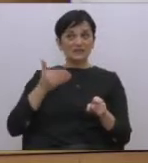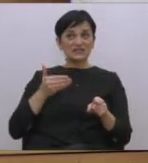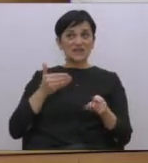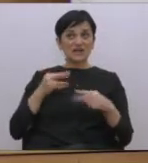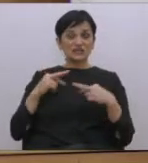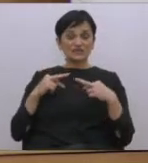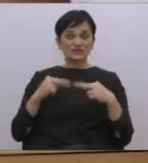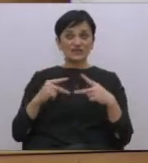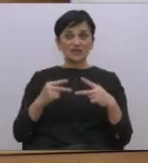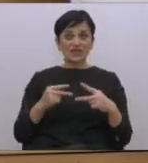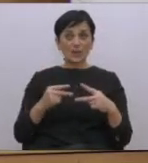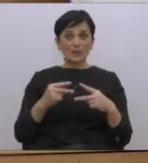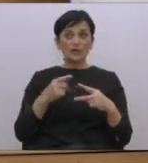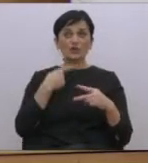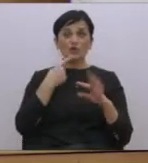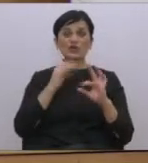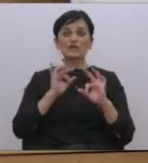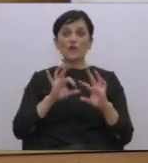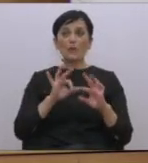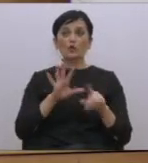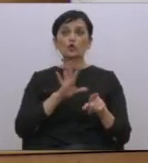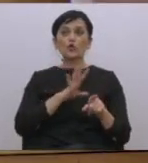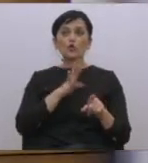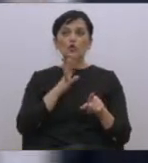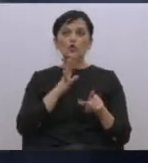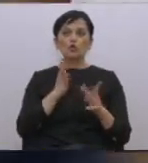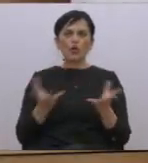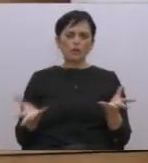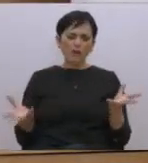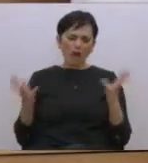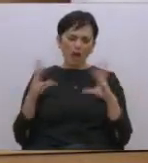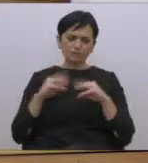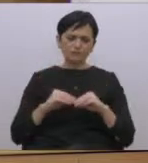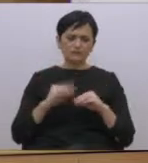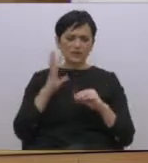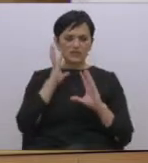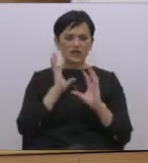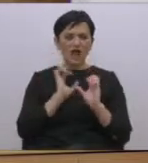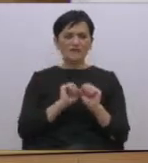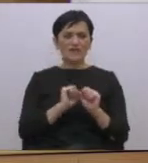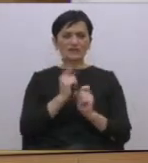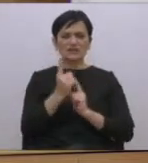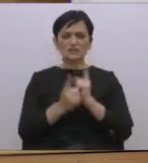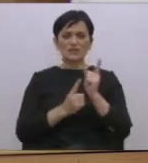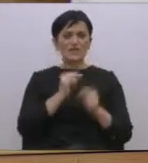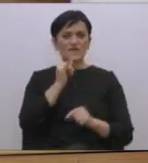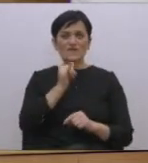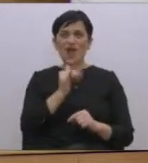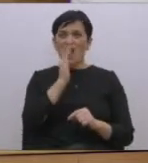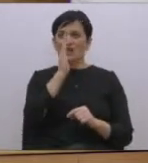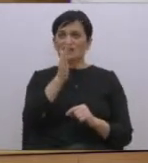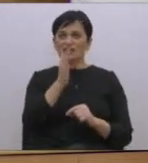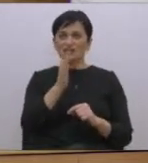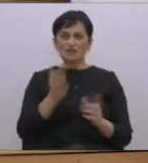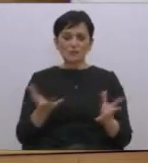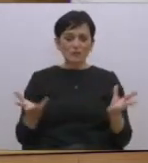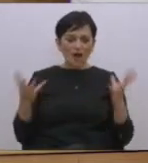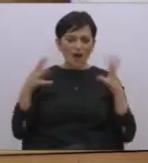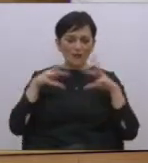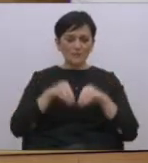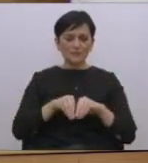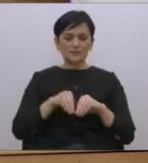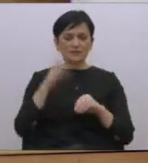ramozet. Coeubne bădit ramesi cu aulis momtuali, taudatuis reforma, da veirikne bădă aulis momtuali, taudatuis